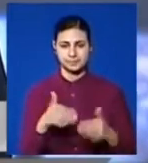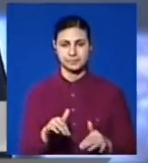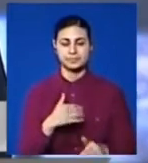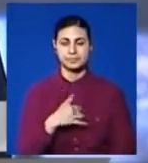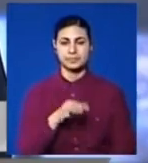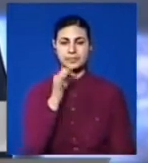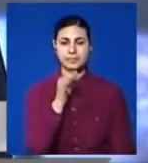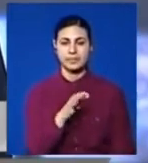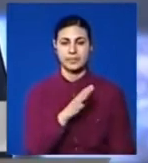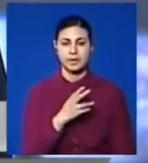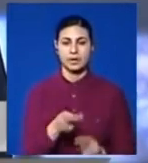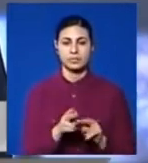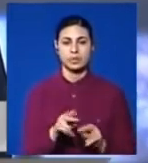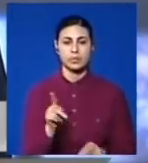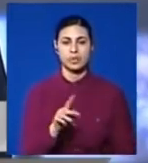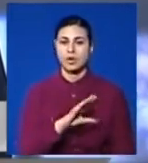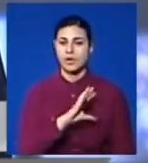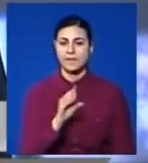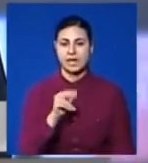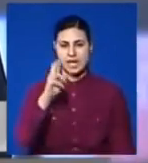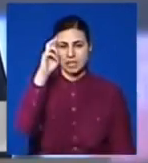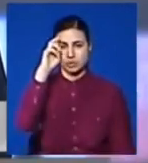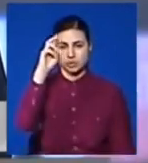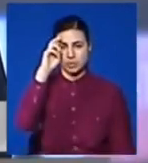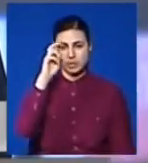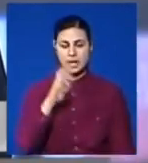გაგეცით პასუხი, იმიტომ რომ ყველა ხელისუფლება